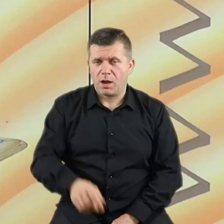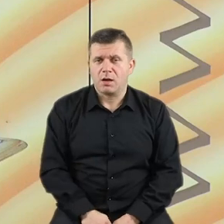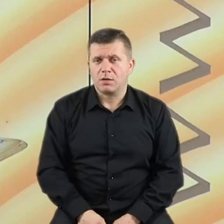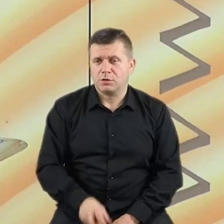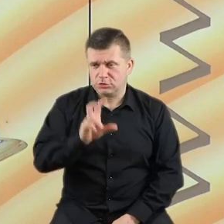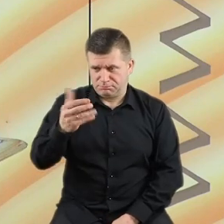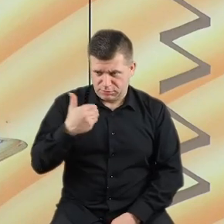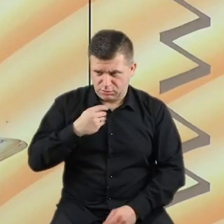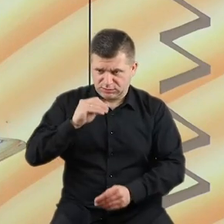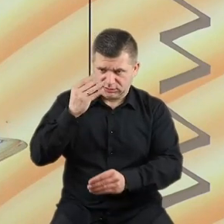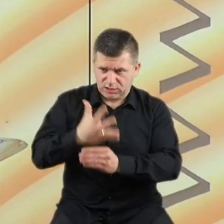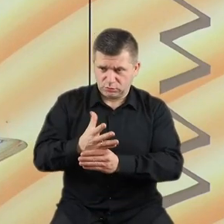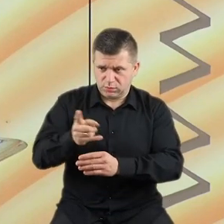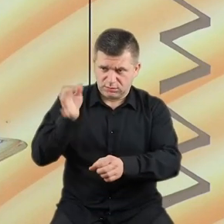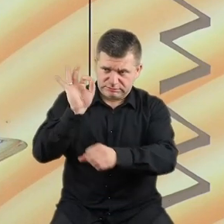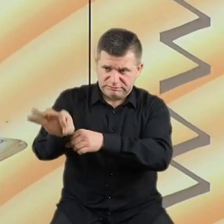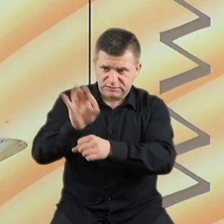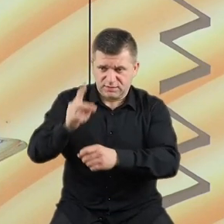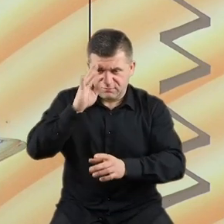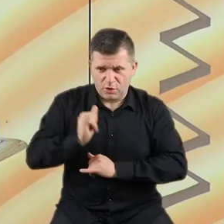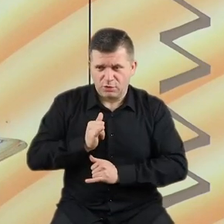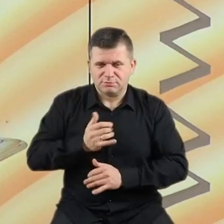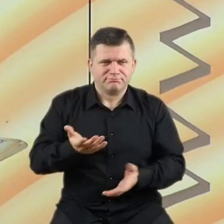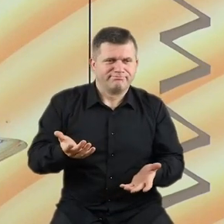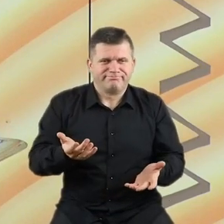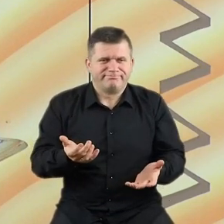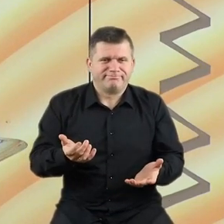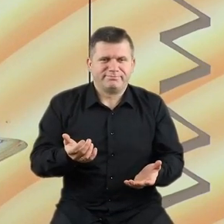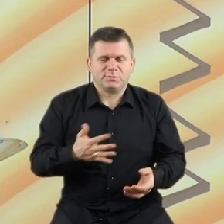czy molestowano seksualnie w wojsku? Bo pani Emilka,